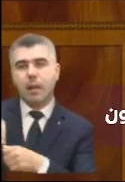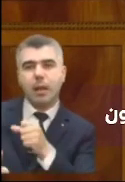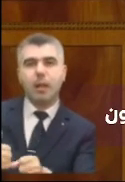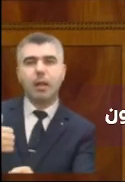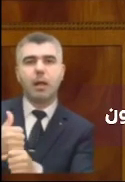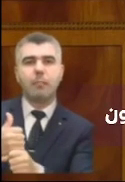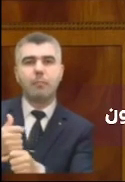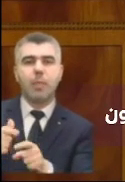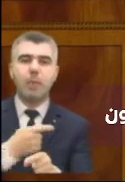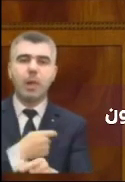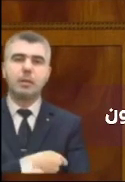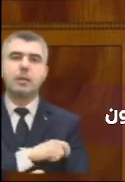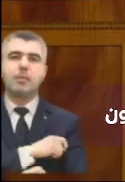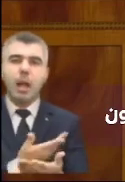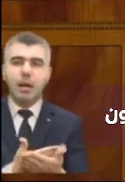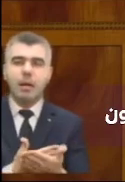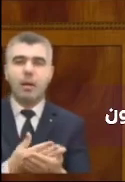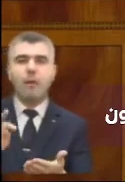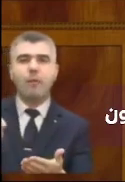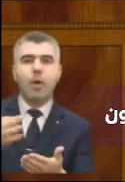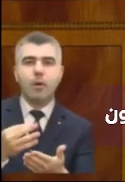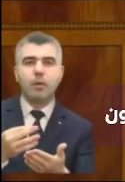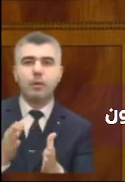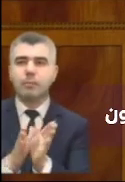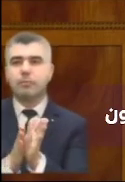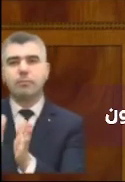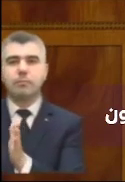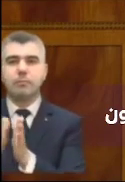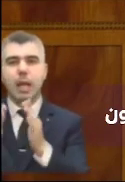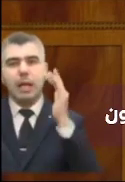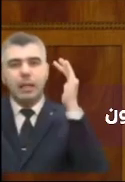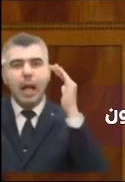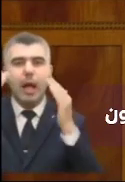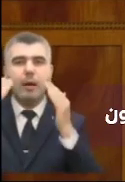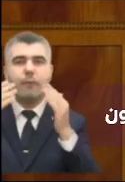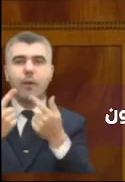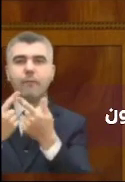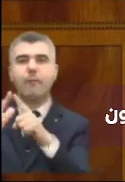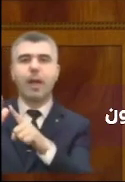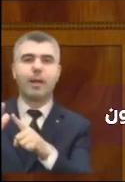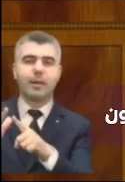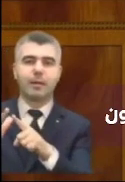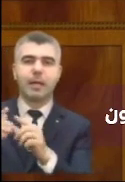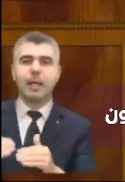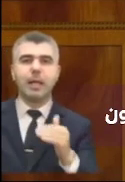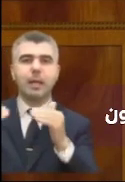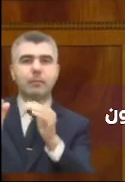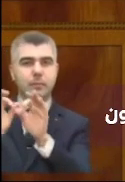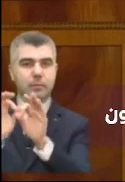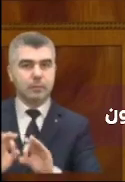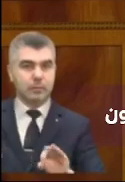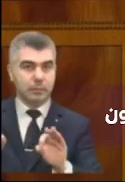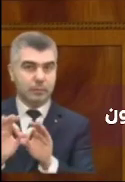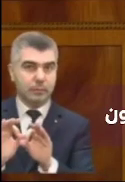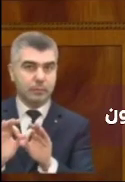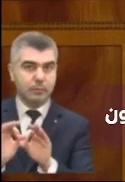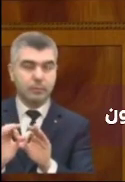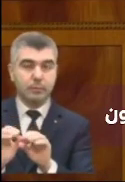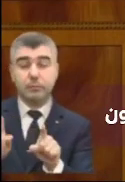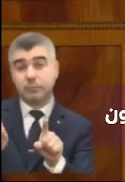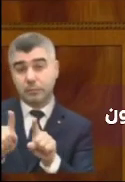لأن سنوات الأندلس كانت إسبانيا بلد تبادل مع ثقافتكم في